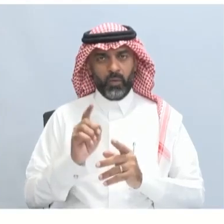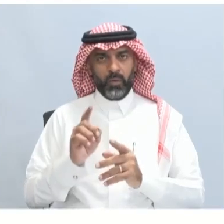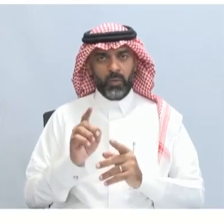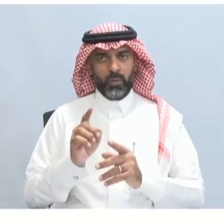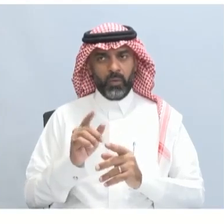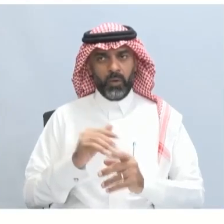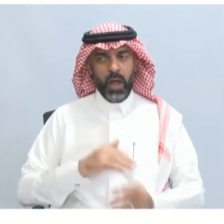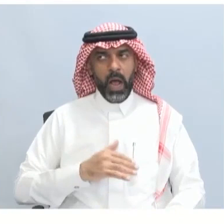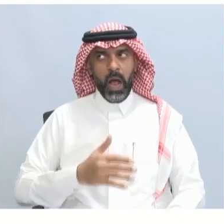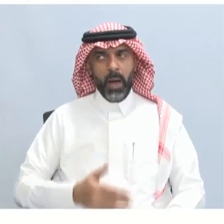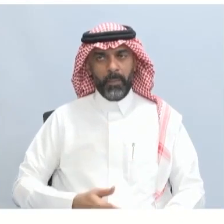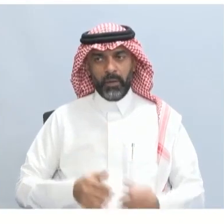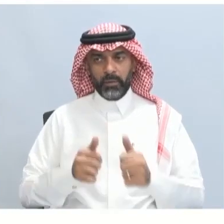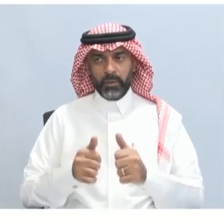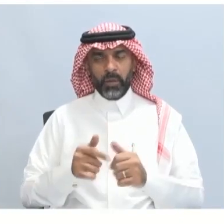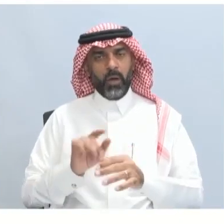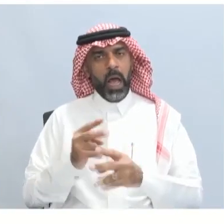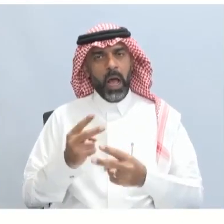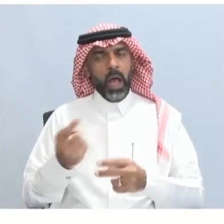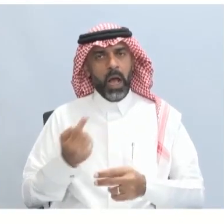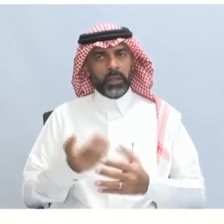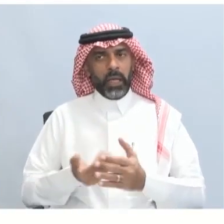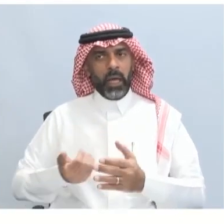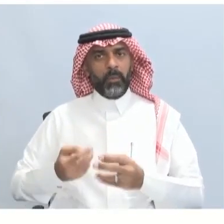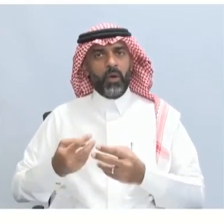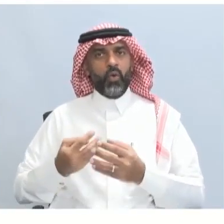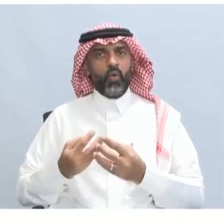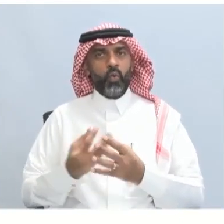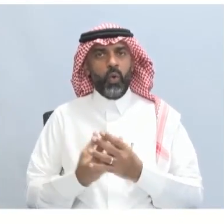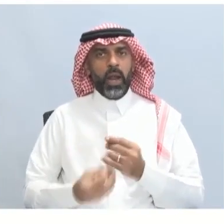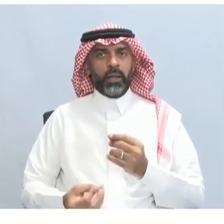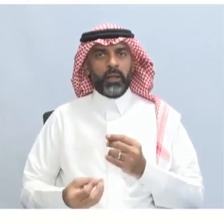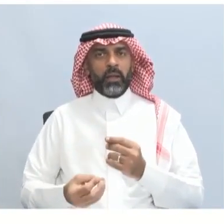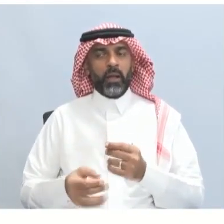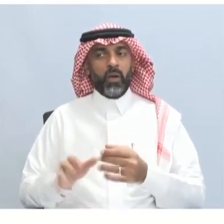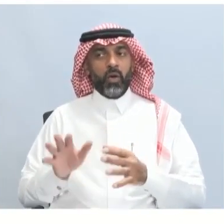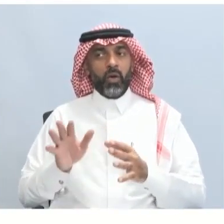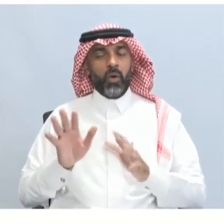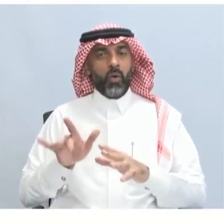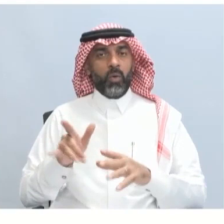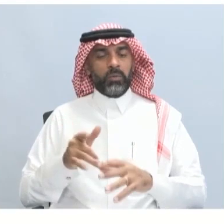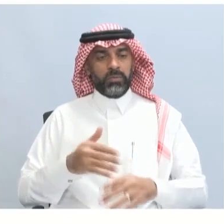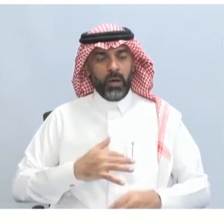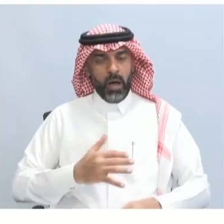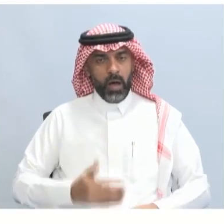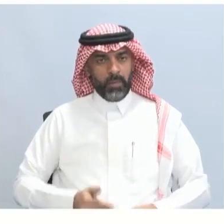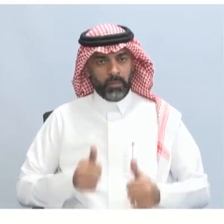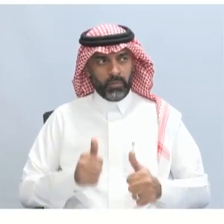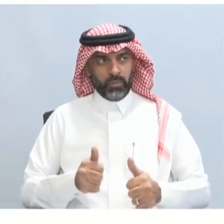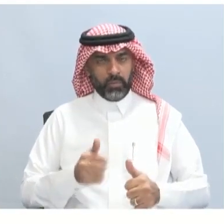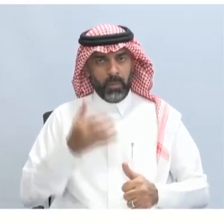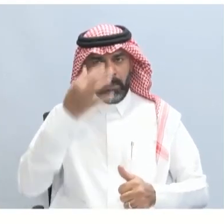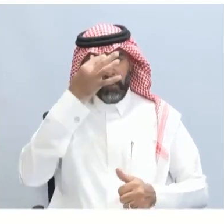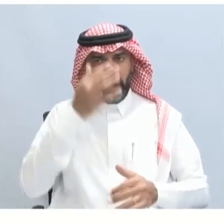للحمل المستكن قبل ولادته اذ ان الجنين له شخصيه قانونيه تكسبه تكسبه ماذا